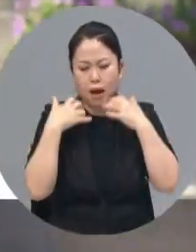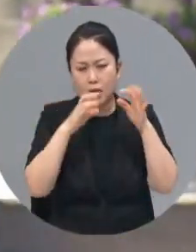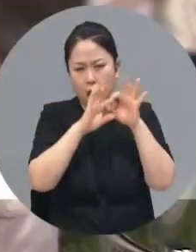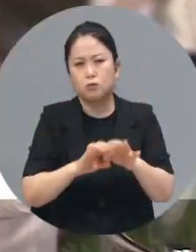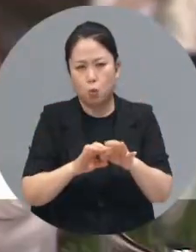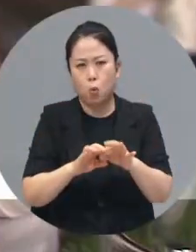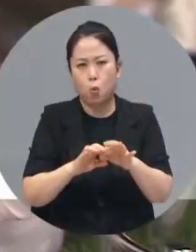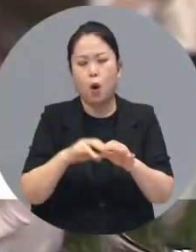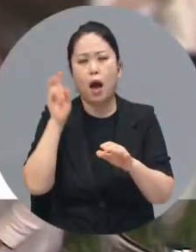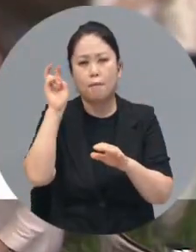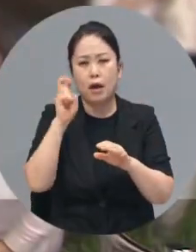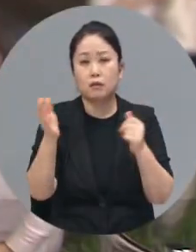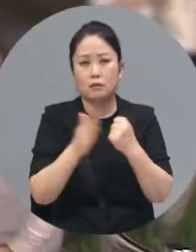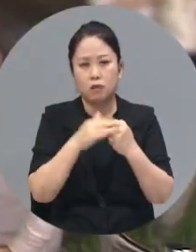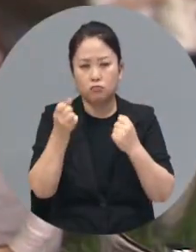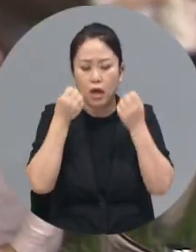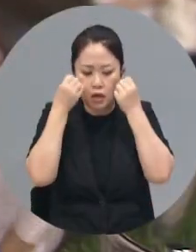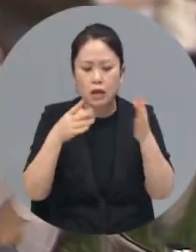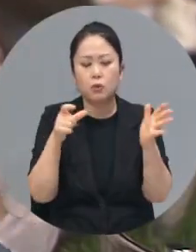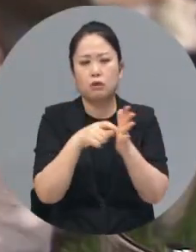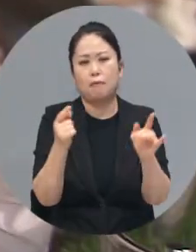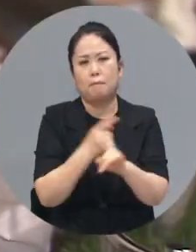것으로 예보대 신기록을 세울 것으로 전망됩니다